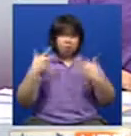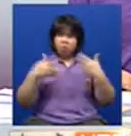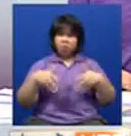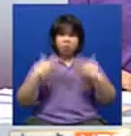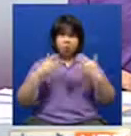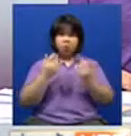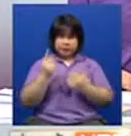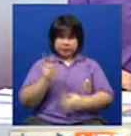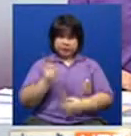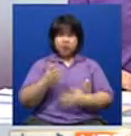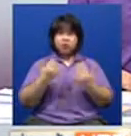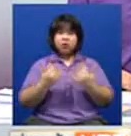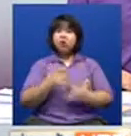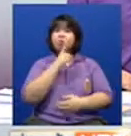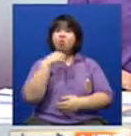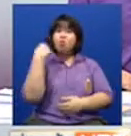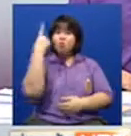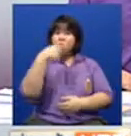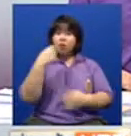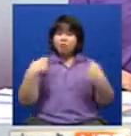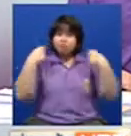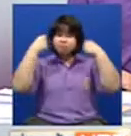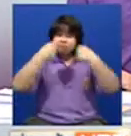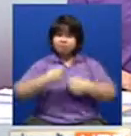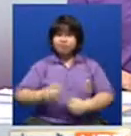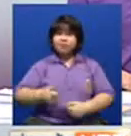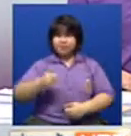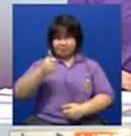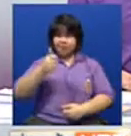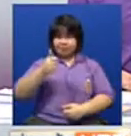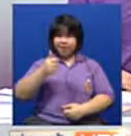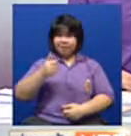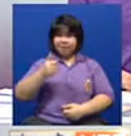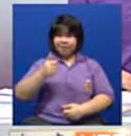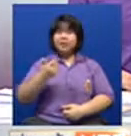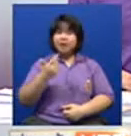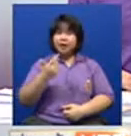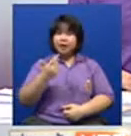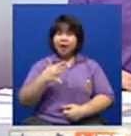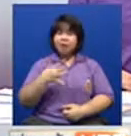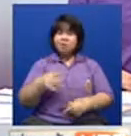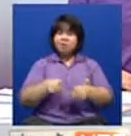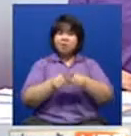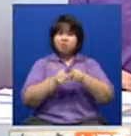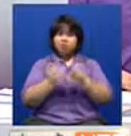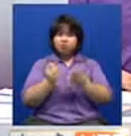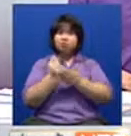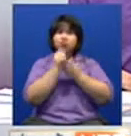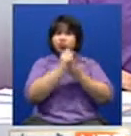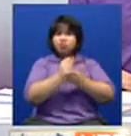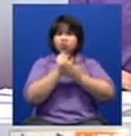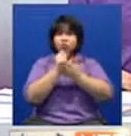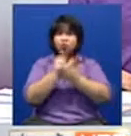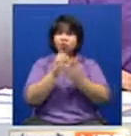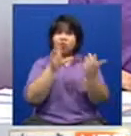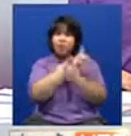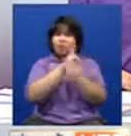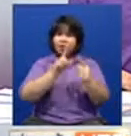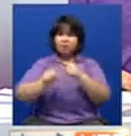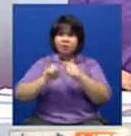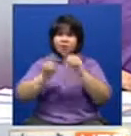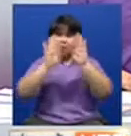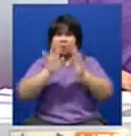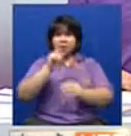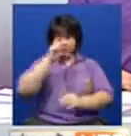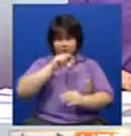ทีเดียวถ้าเกิดว่าใครเนี่ยสะดวกใส่ชุดไทยก็สวมออกมานะแล้วก็จะได้ร่วมกันอนุรักษ์วัฒนธรรมและก็แบบไทยๆกัน